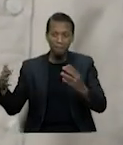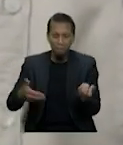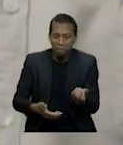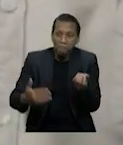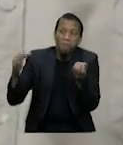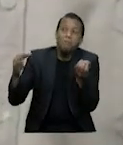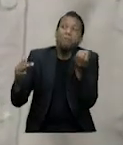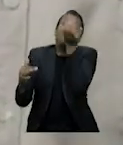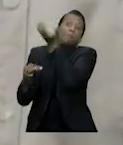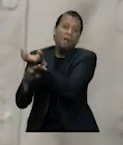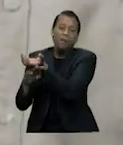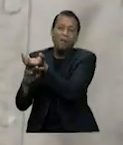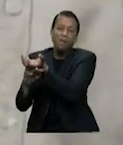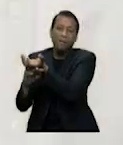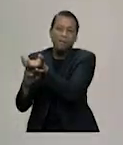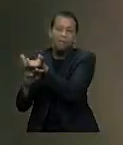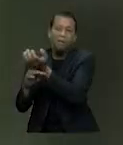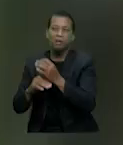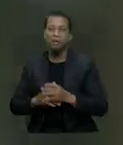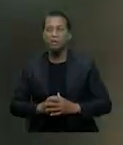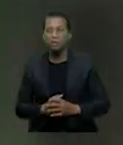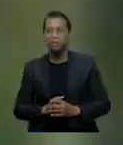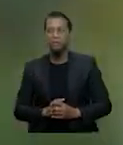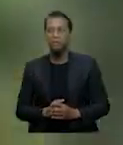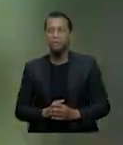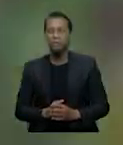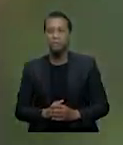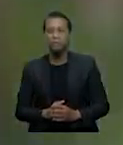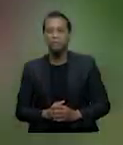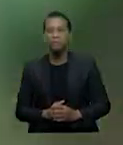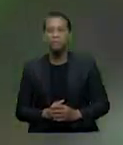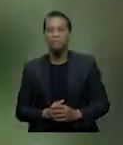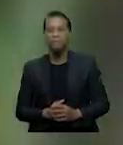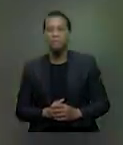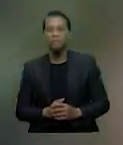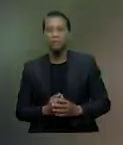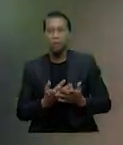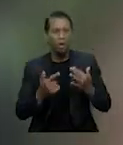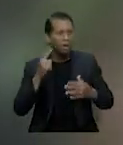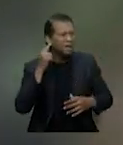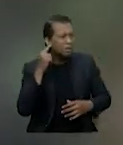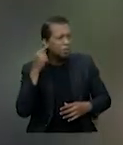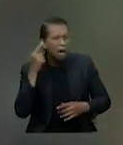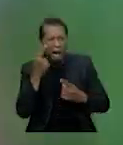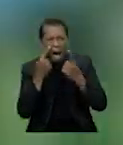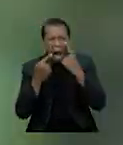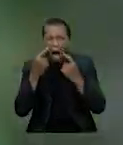ke lantai bawah kos-kosan. Saat ditemukan warga, bayi yang dibuang pelaku dalam kondisi masih